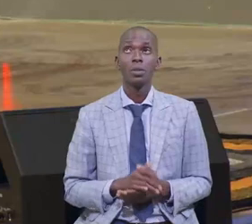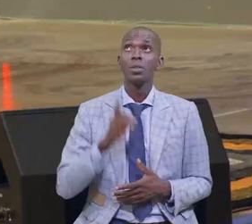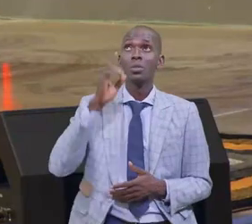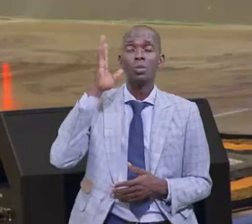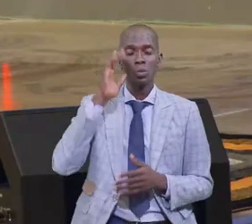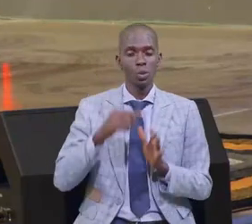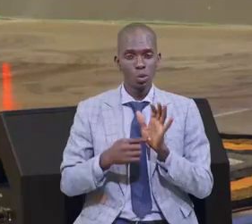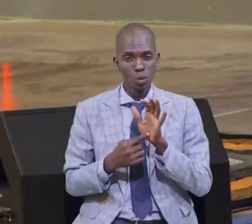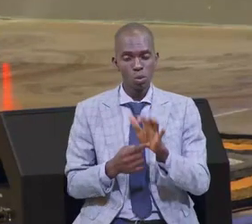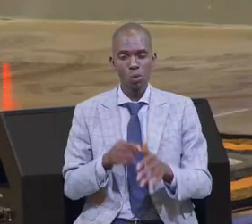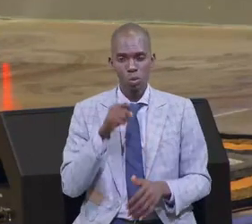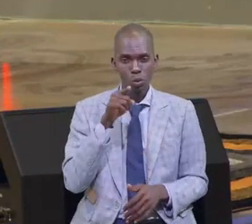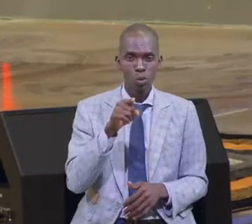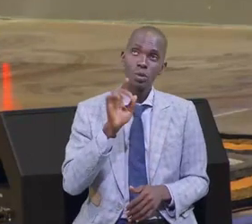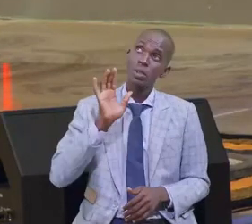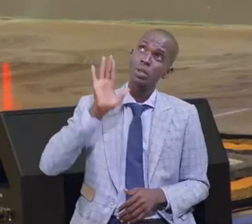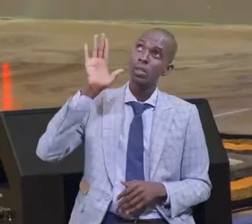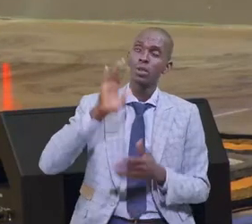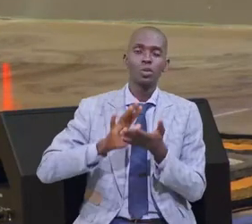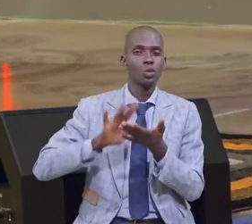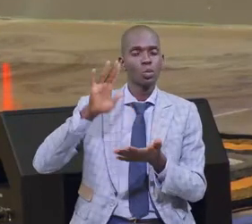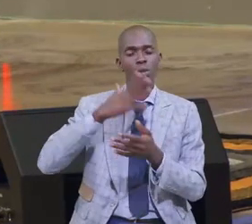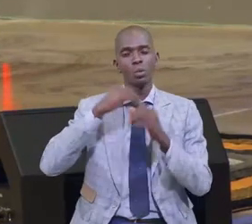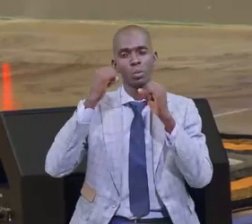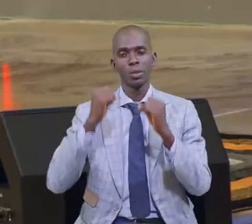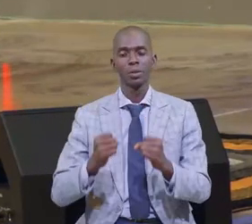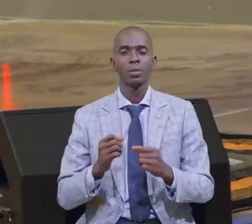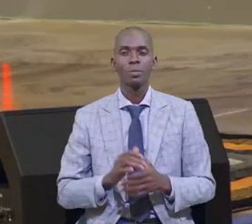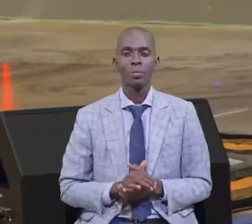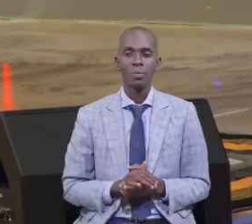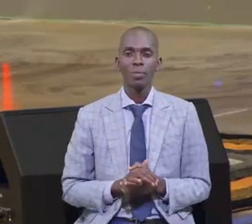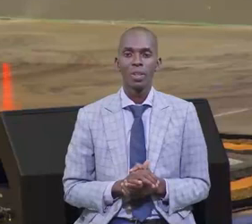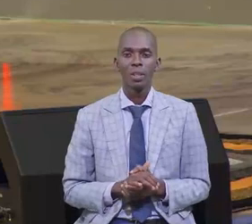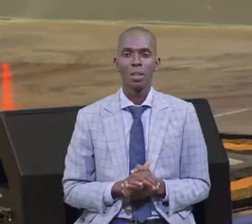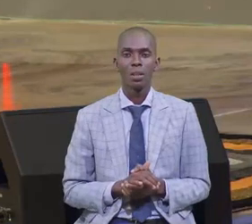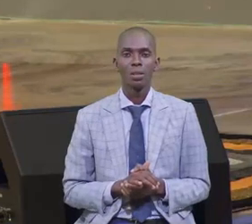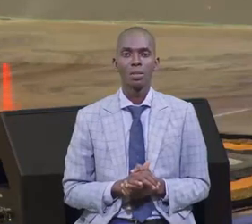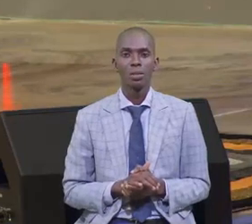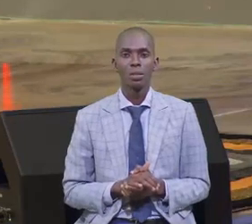Il va vous montrer sa gloire. Il va vous montrer sa puissance.